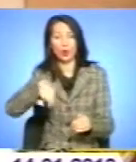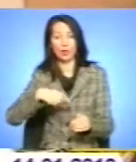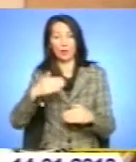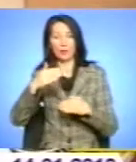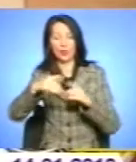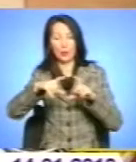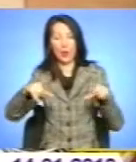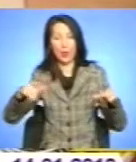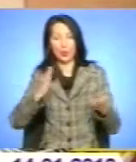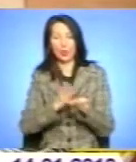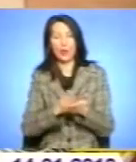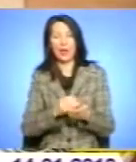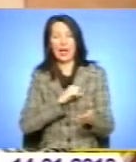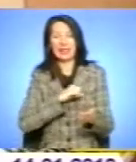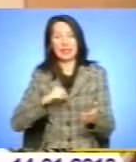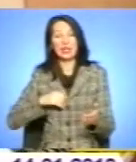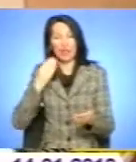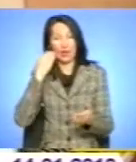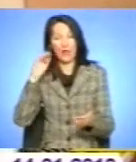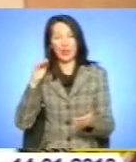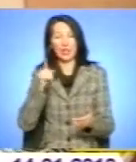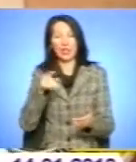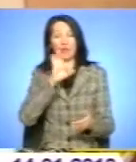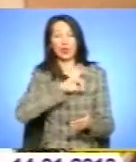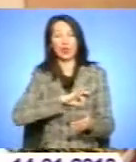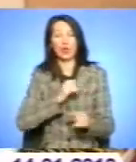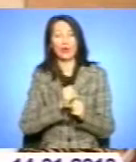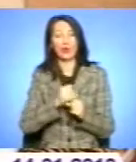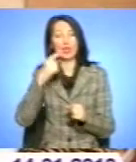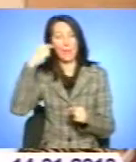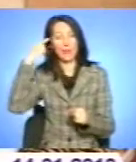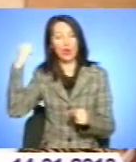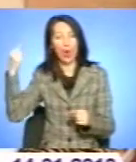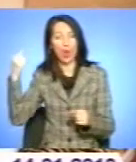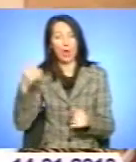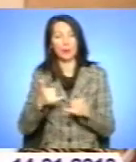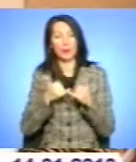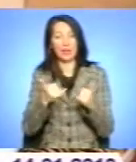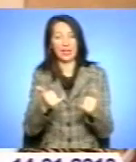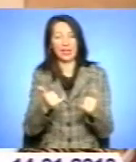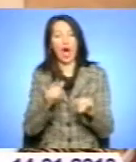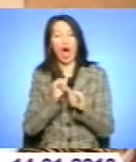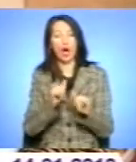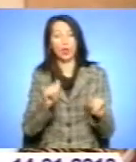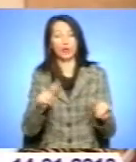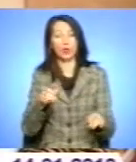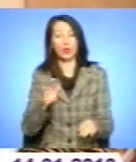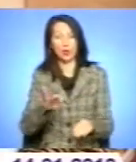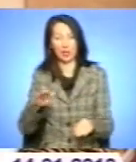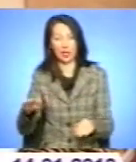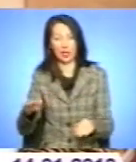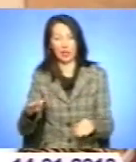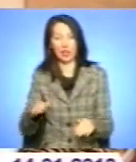має терапевтичний ефект, і, як правило, її використовують в роботі психологи. Для розвитку дитини, для